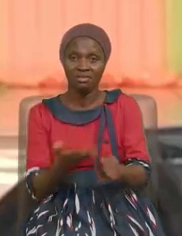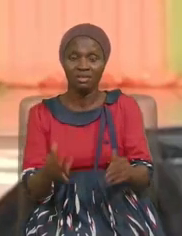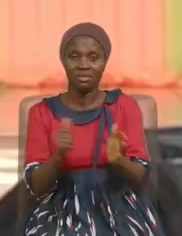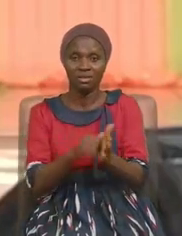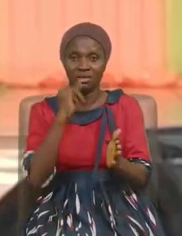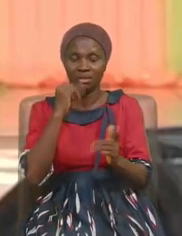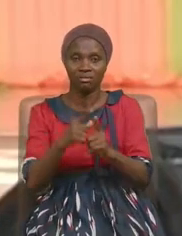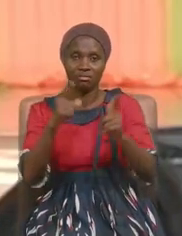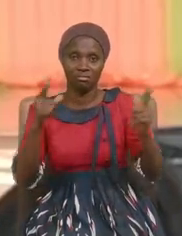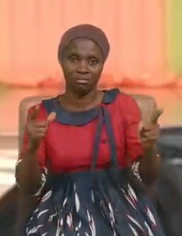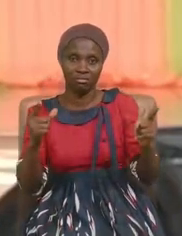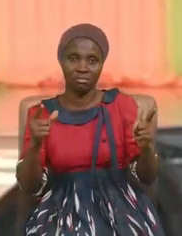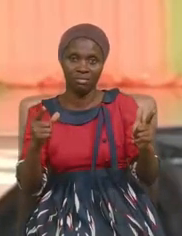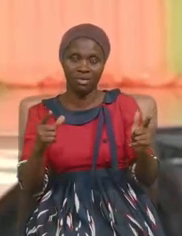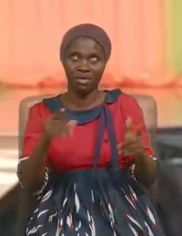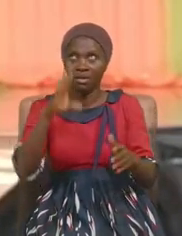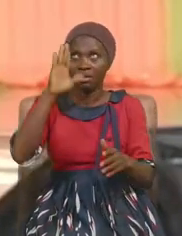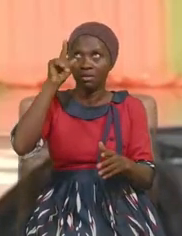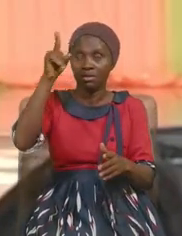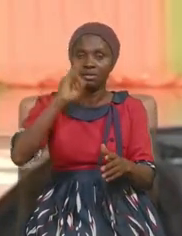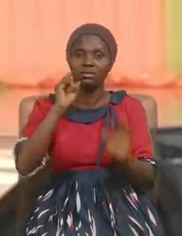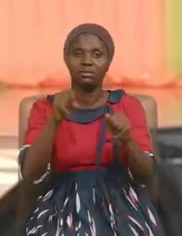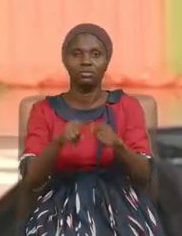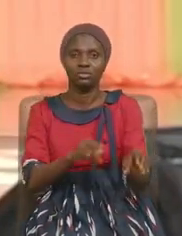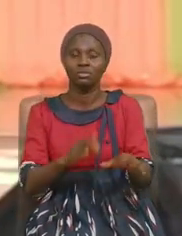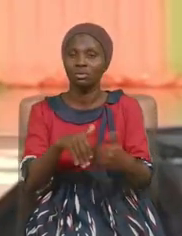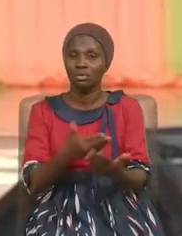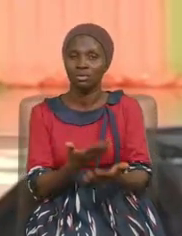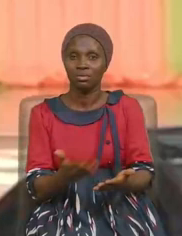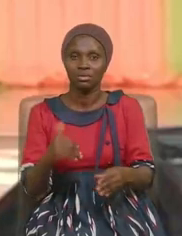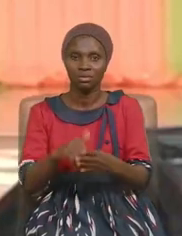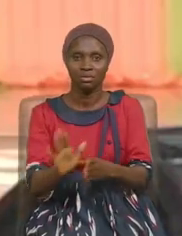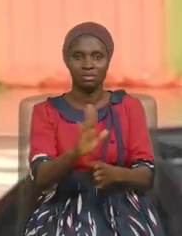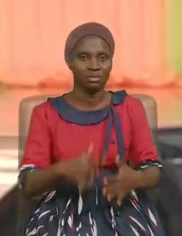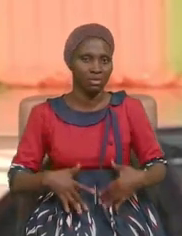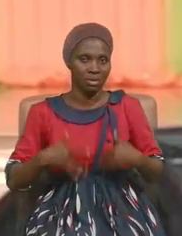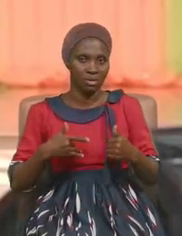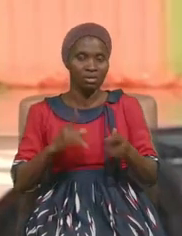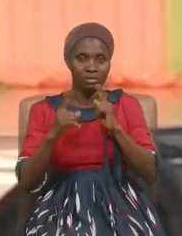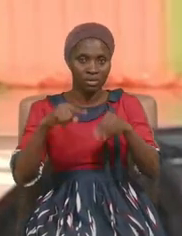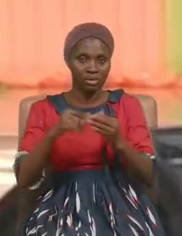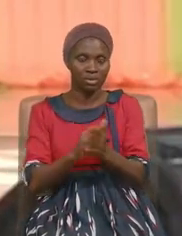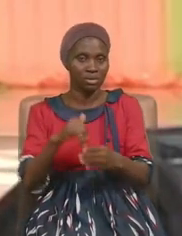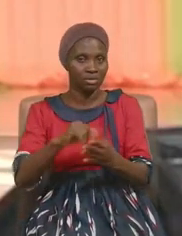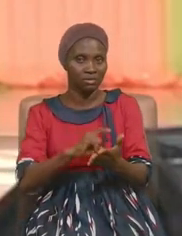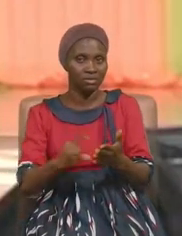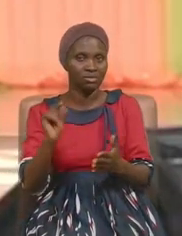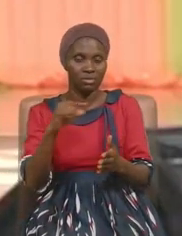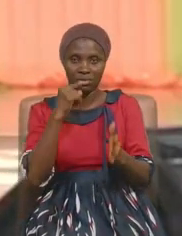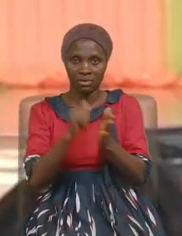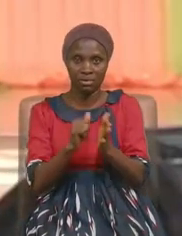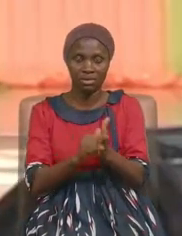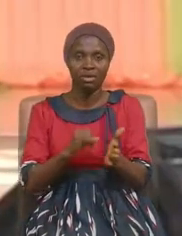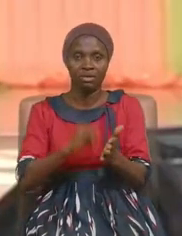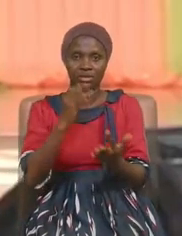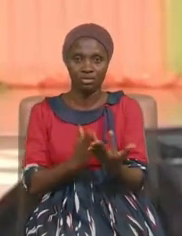est capable de faire tout dans ta vie. Et il parle de cela dans le verset 20, et il dit, c'est par le sang